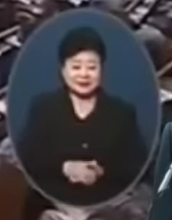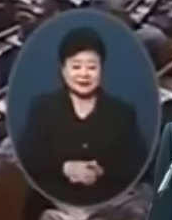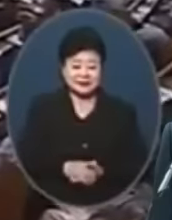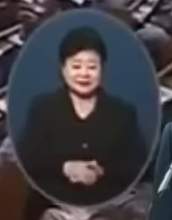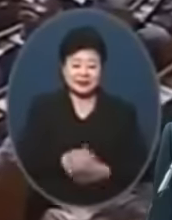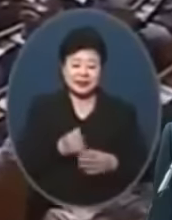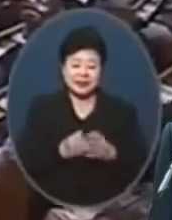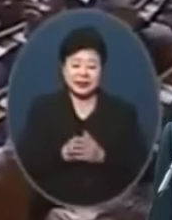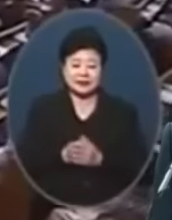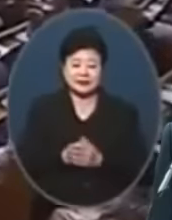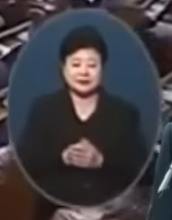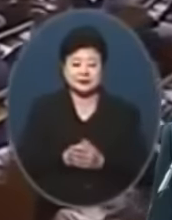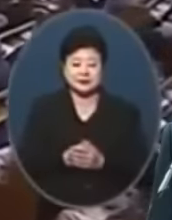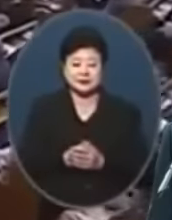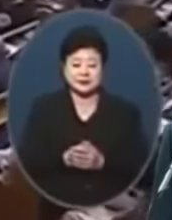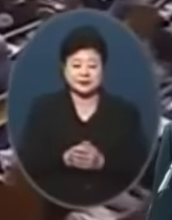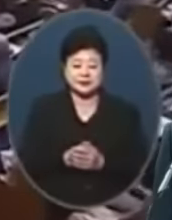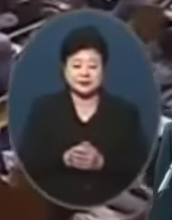그러므로